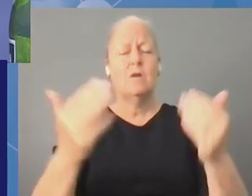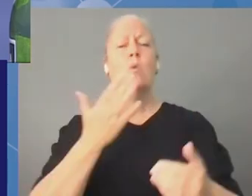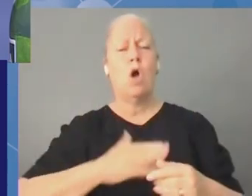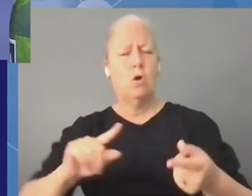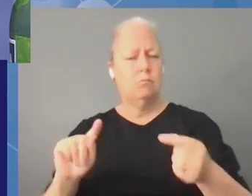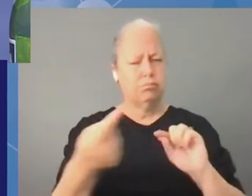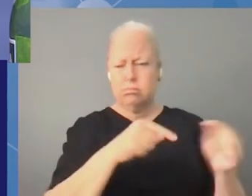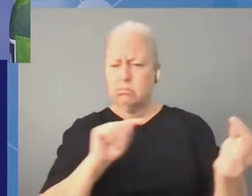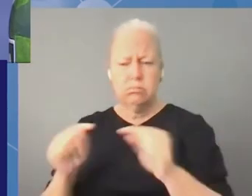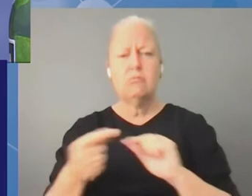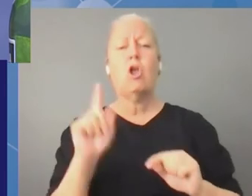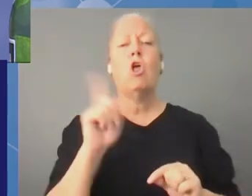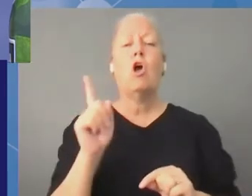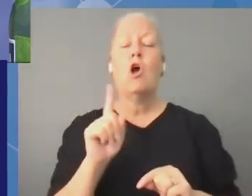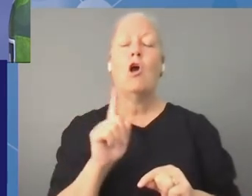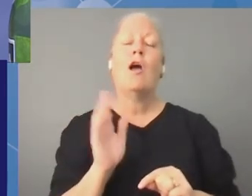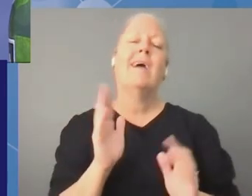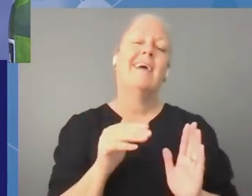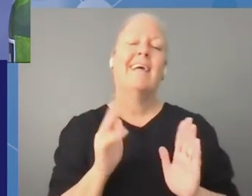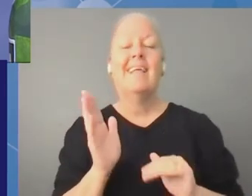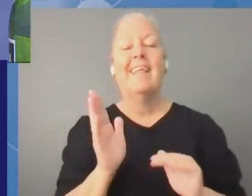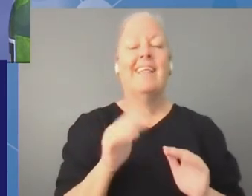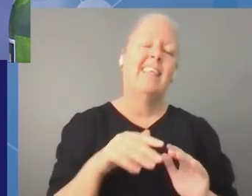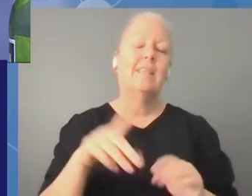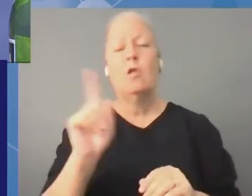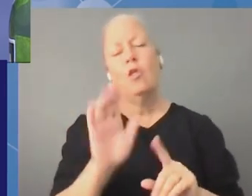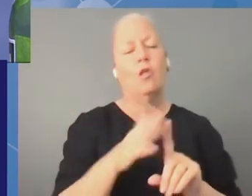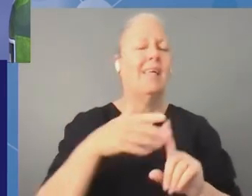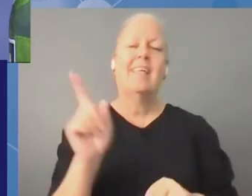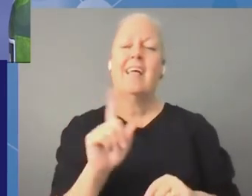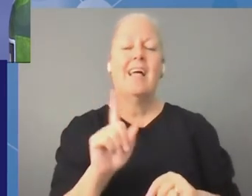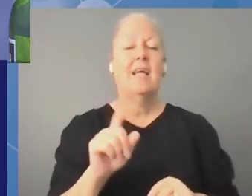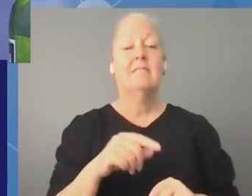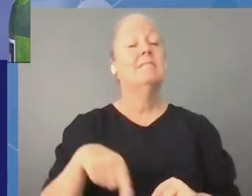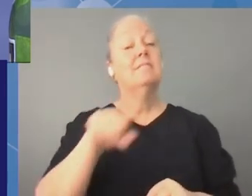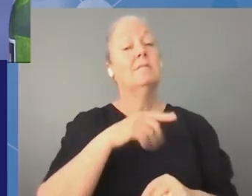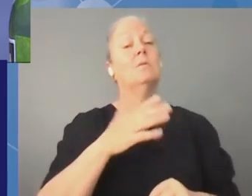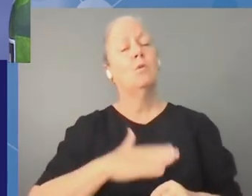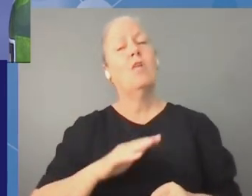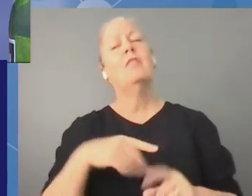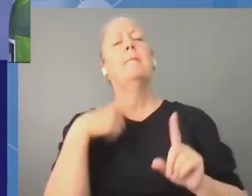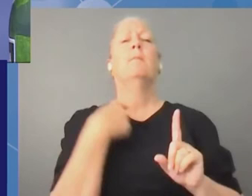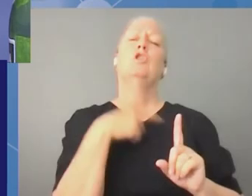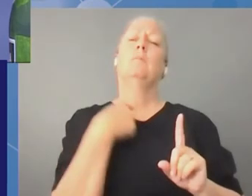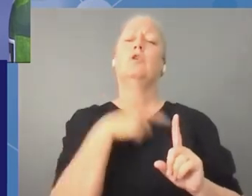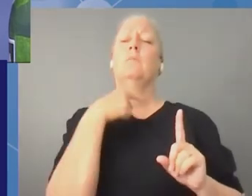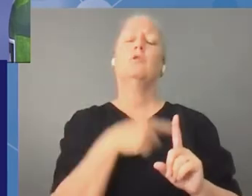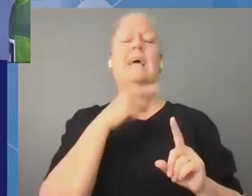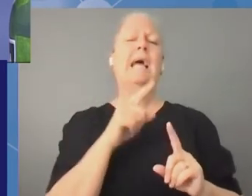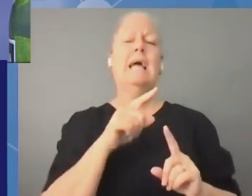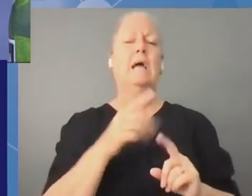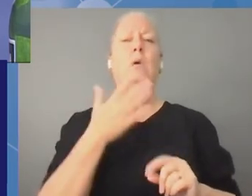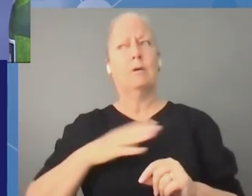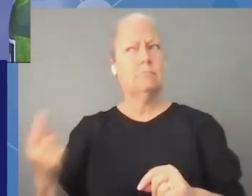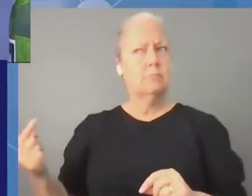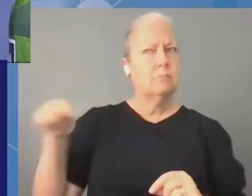记住 IGF 是一个论坛，我们要讨论一些包括极端